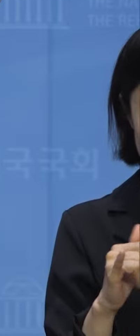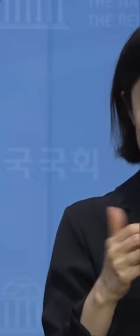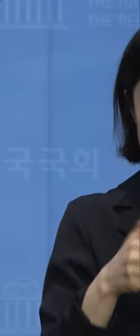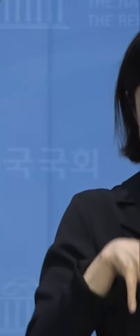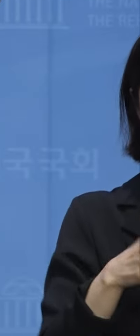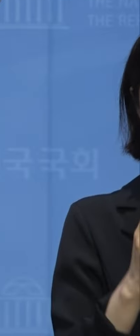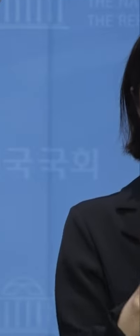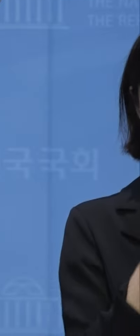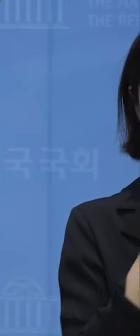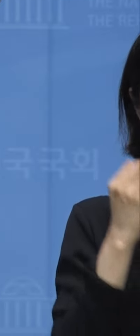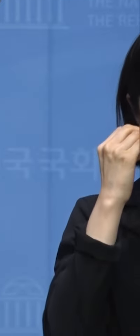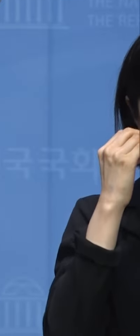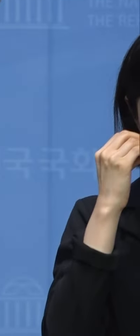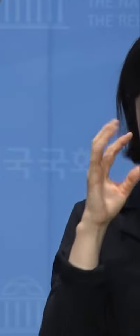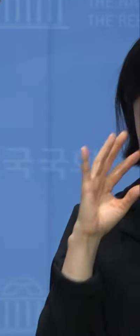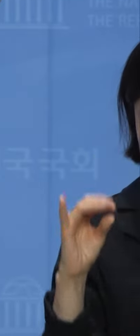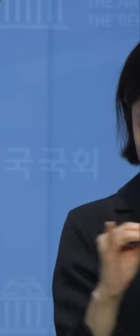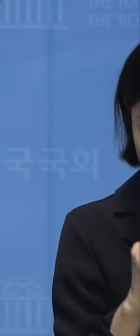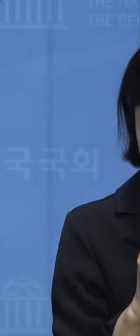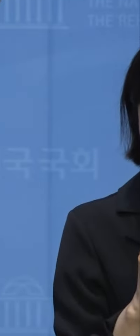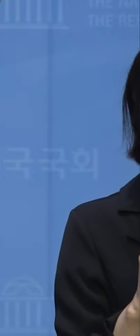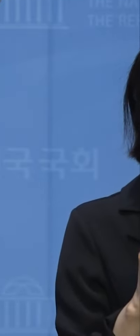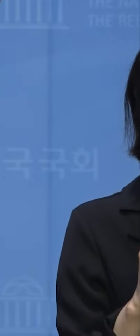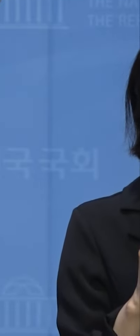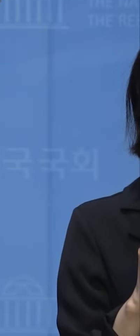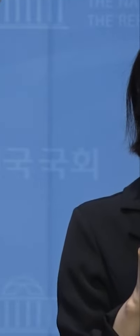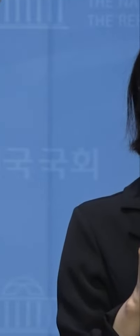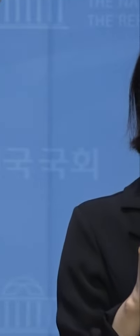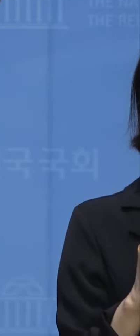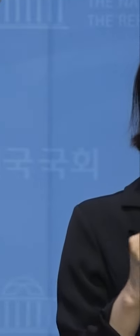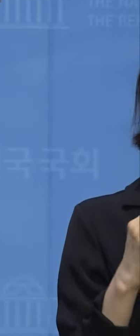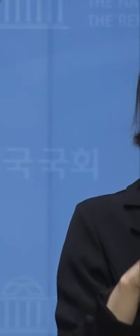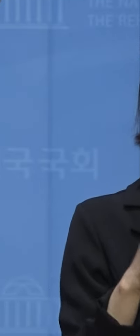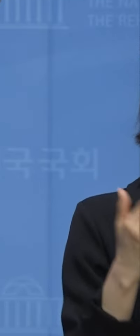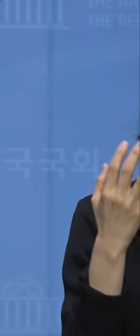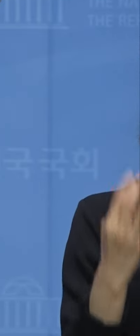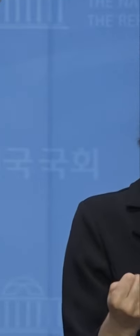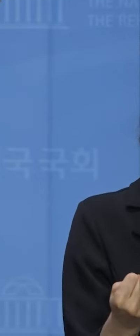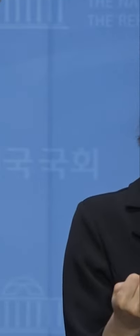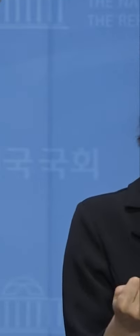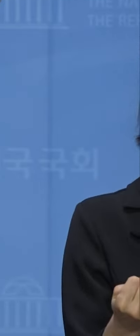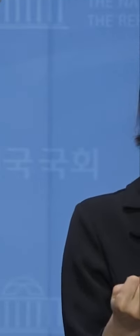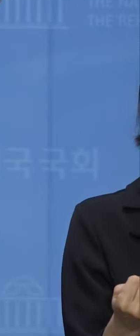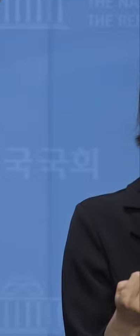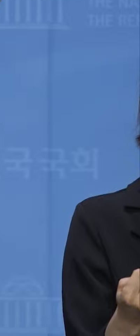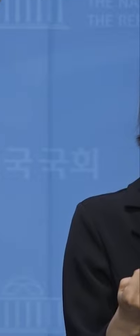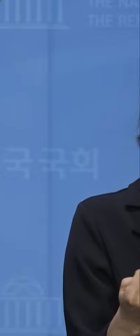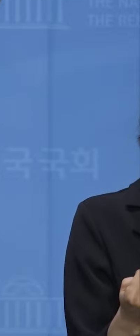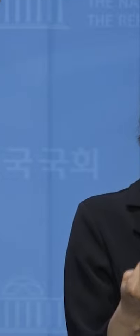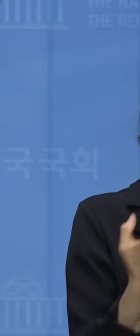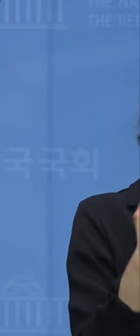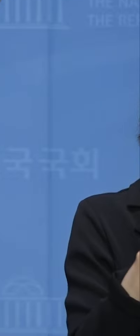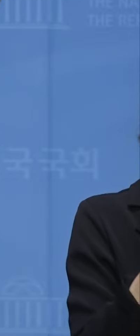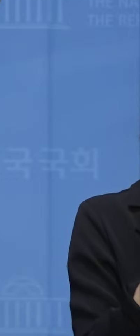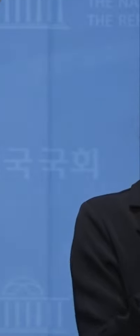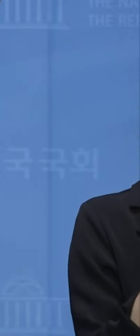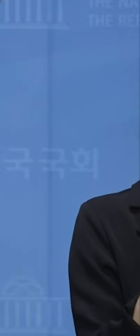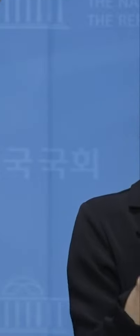그리고 빠르면 오늘 늦으면 내일 오후까지 100만을 돌파할 것으로 보이고요.